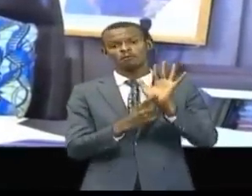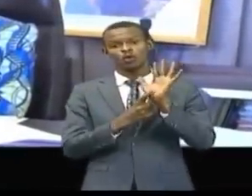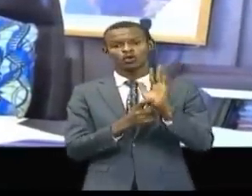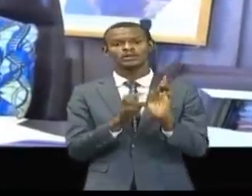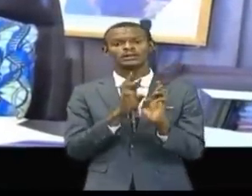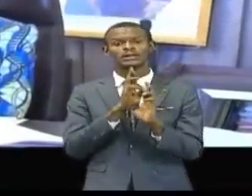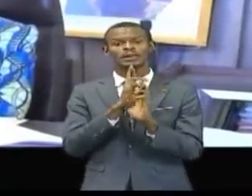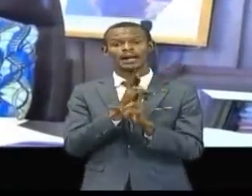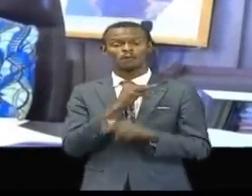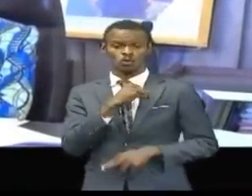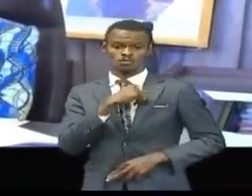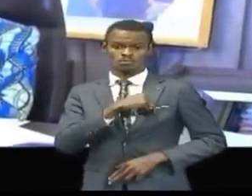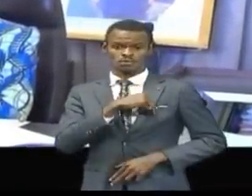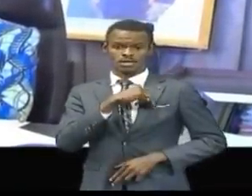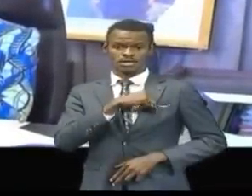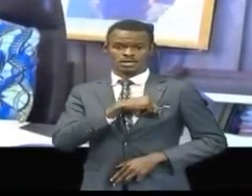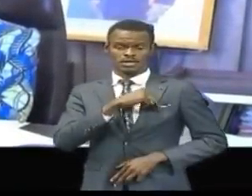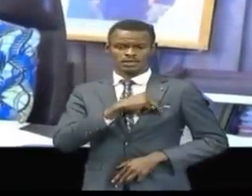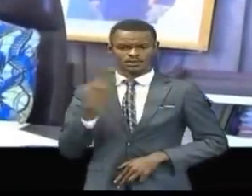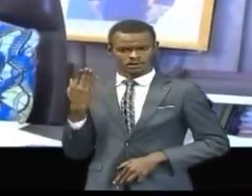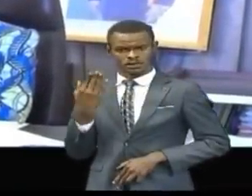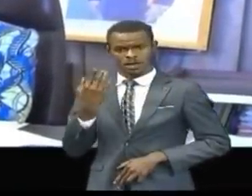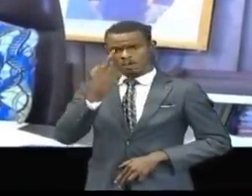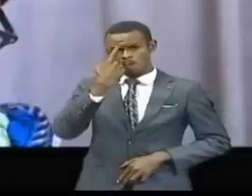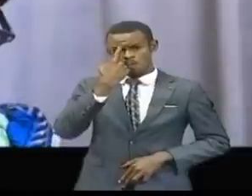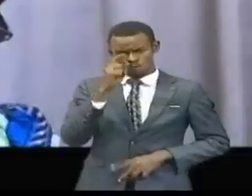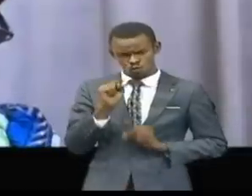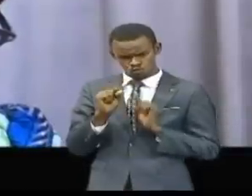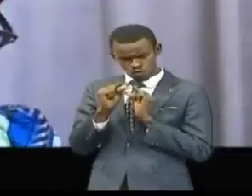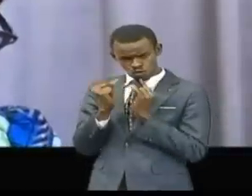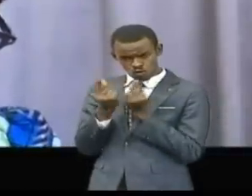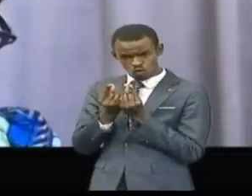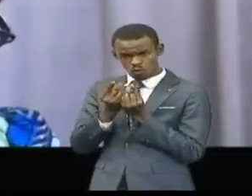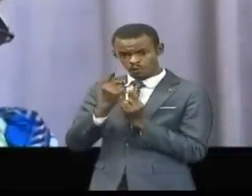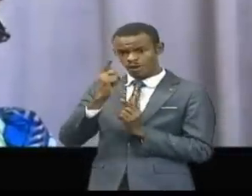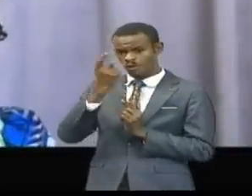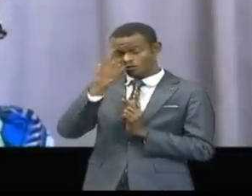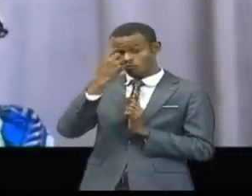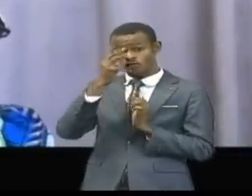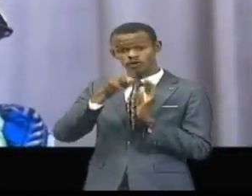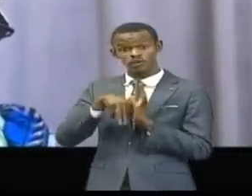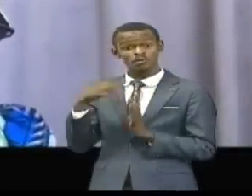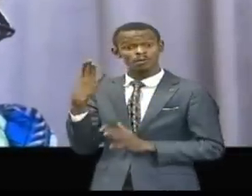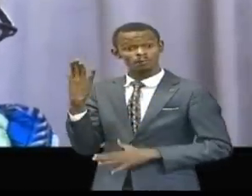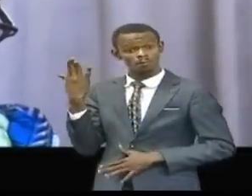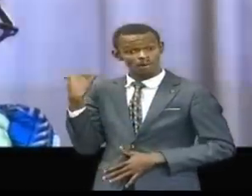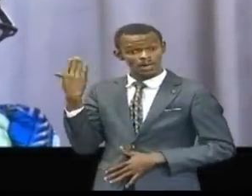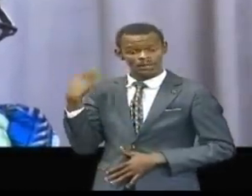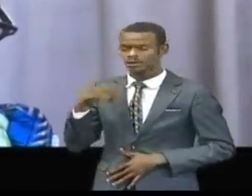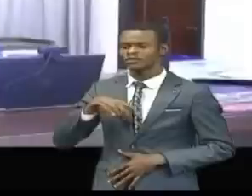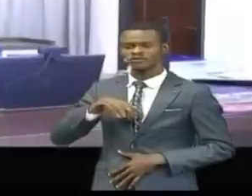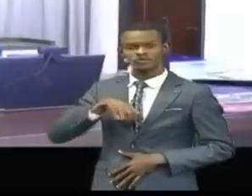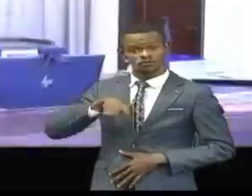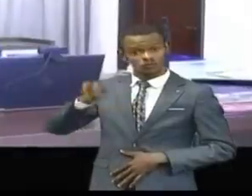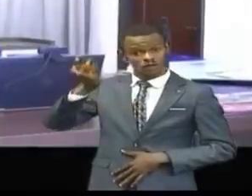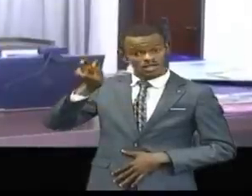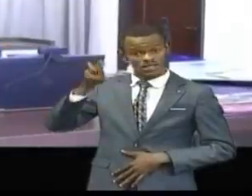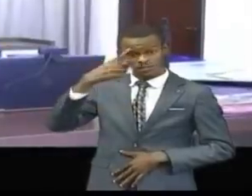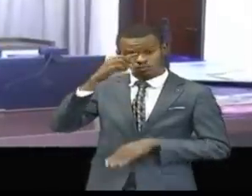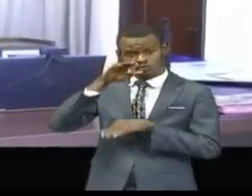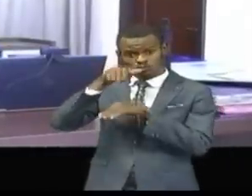la participation de la délégation gouvernementale aux assemblées annuelles de la Banque mondiale et du